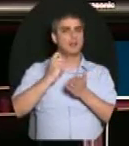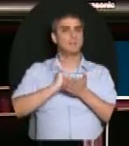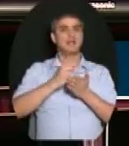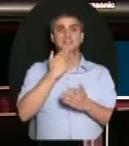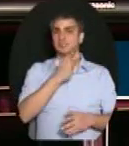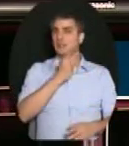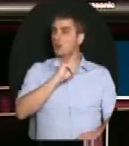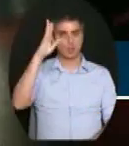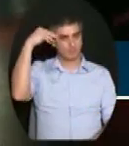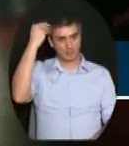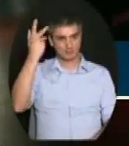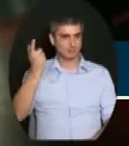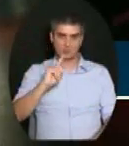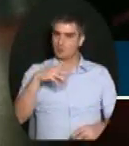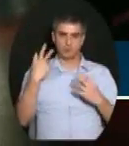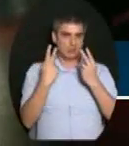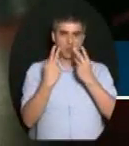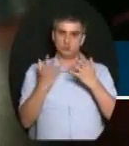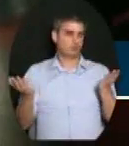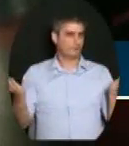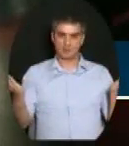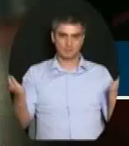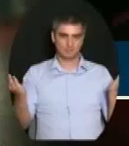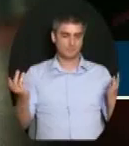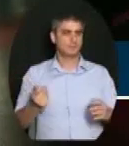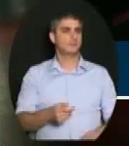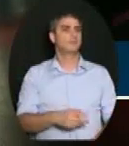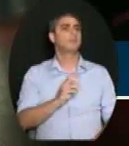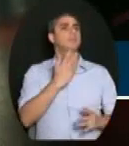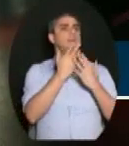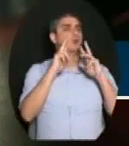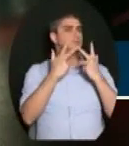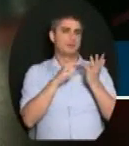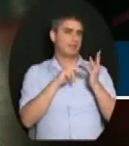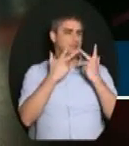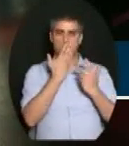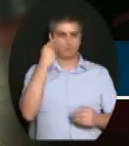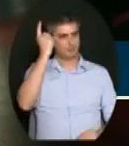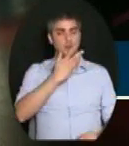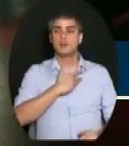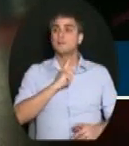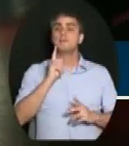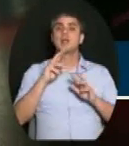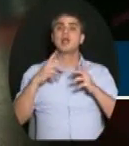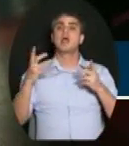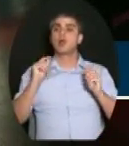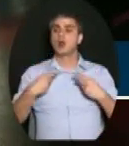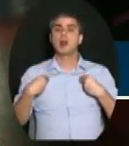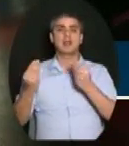ישראלי, אפילו אם הוא פלסטיני, לא תהיה שווה את ה... ברור, הציבור הפלסטיני לא יקבל את זה. מנהיג שיכול למכור